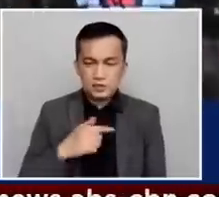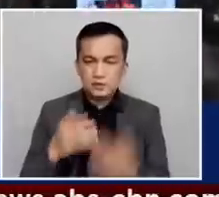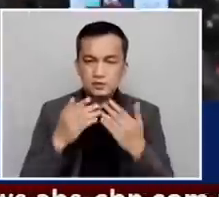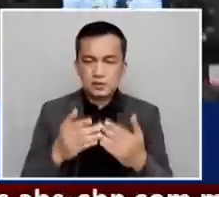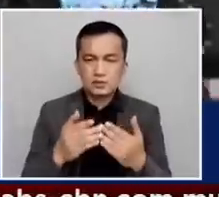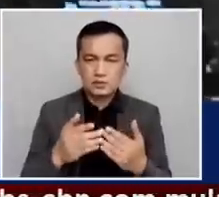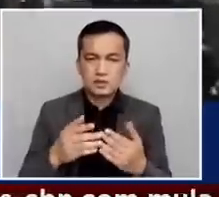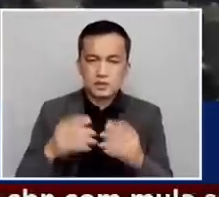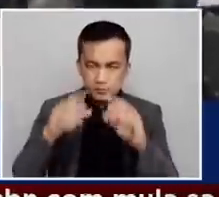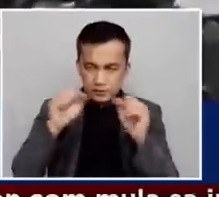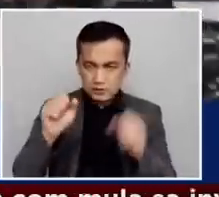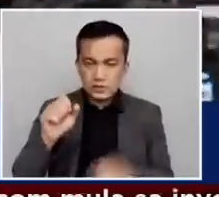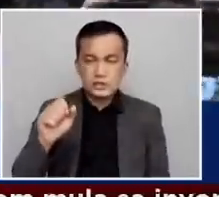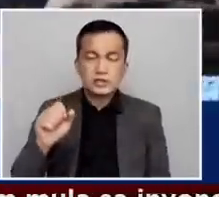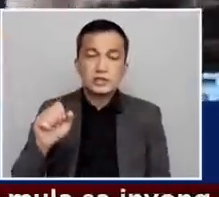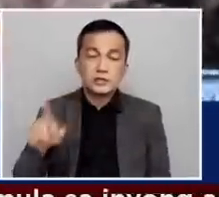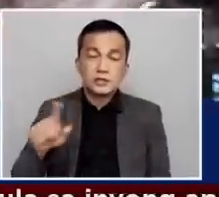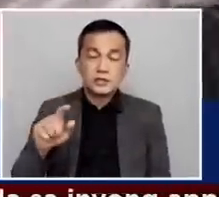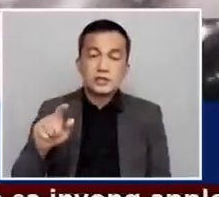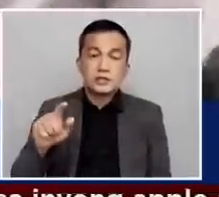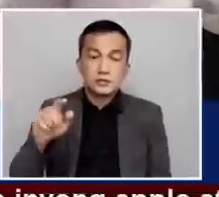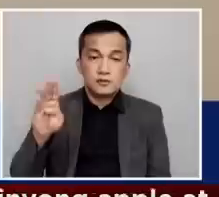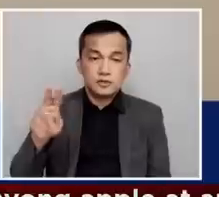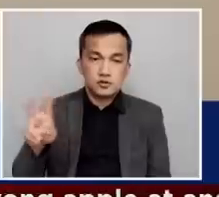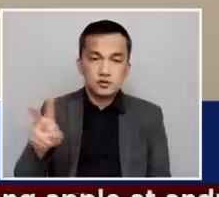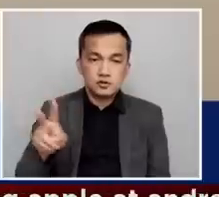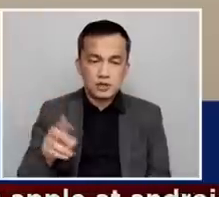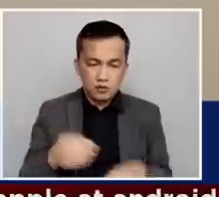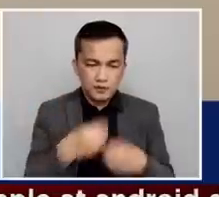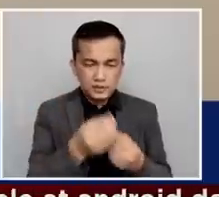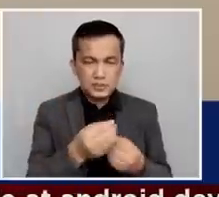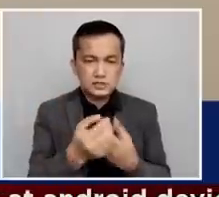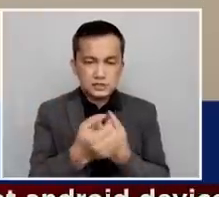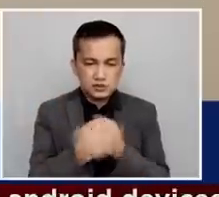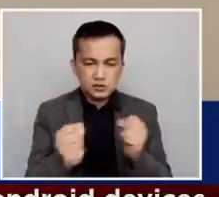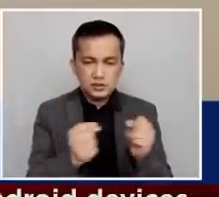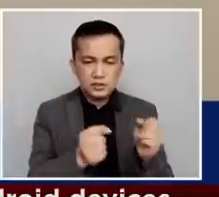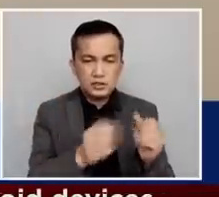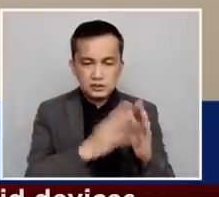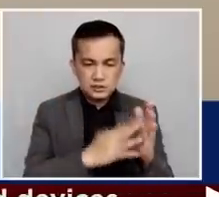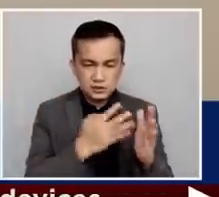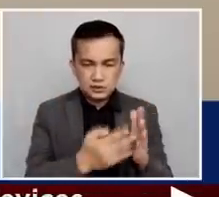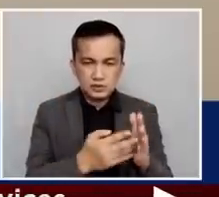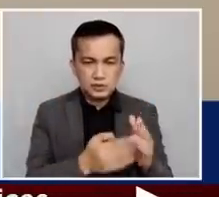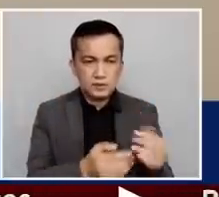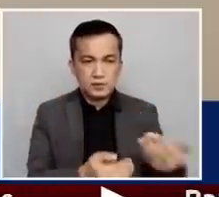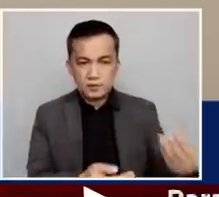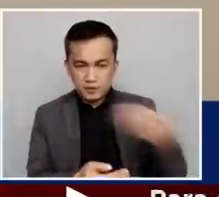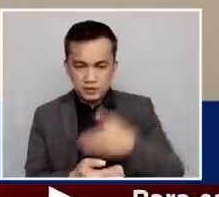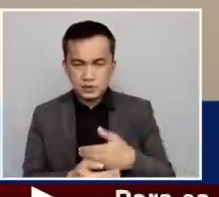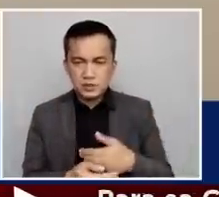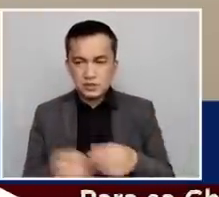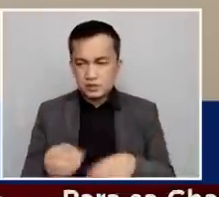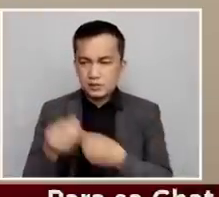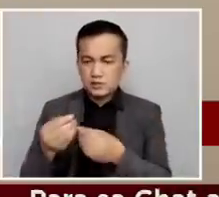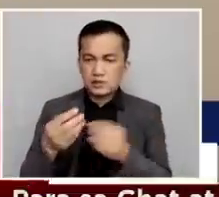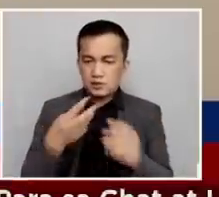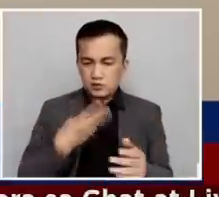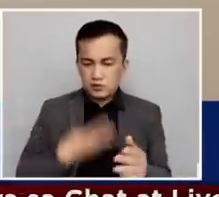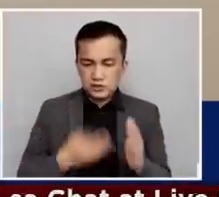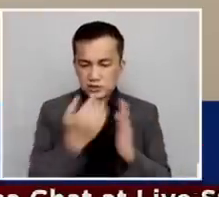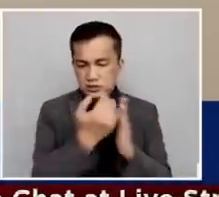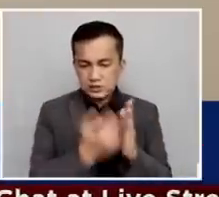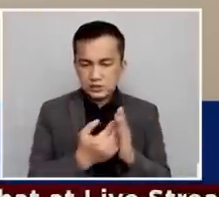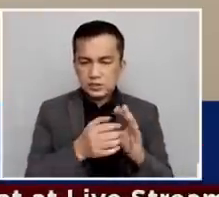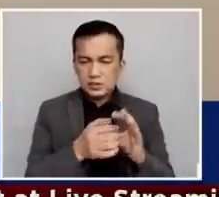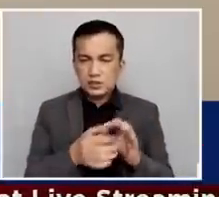security arrangements para makauwi sa bansa ang mambabatas. Nagbigay na rin ang kampo ni Teves ng wish list sa House Speaker kaugnay ng hiling